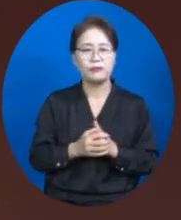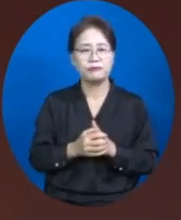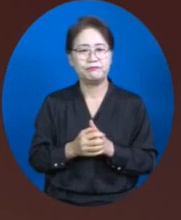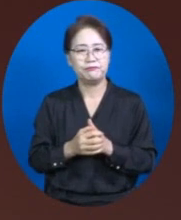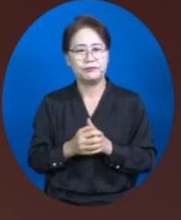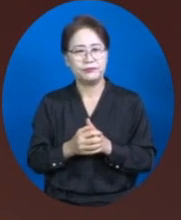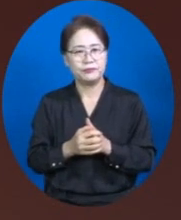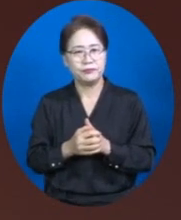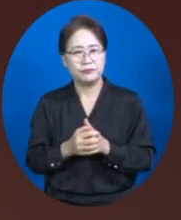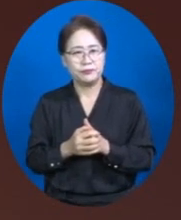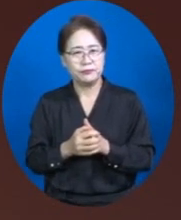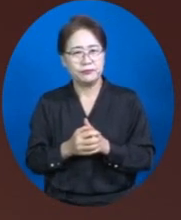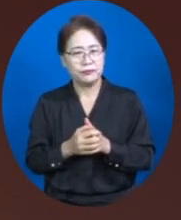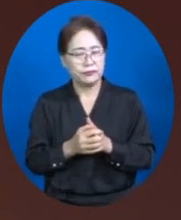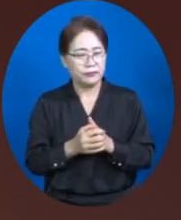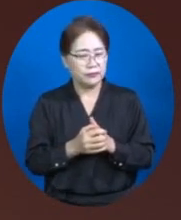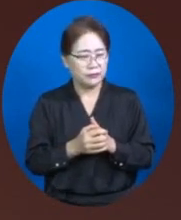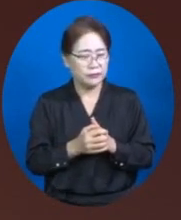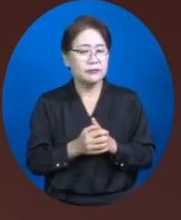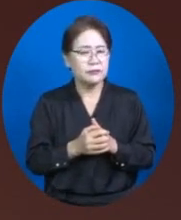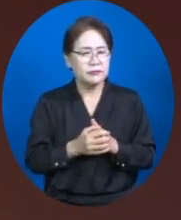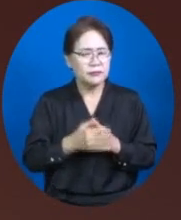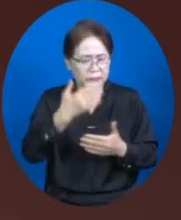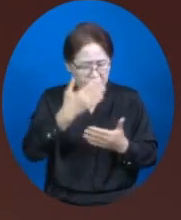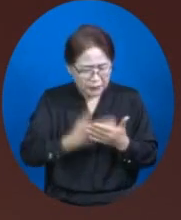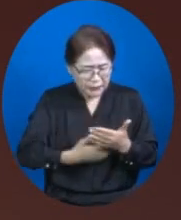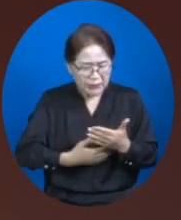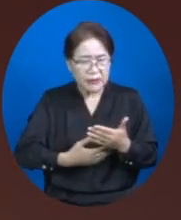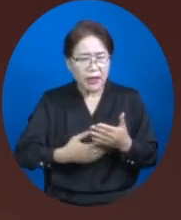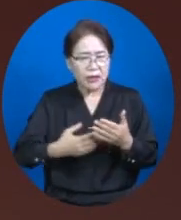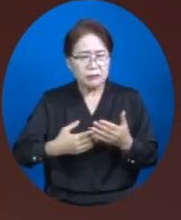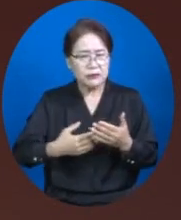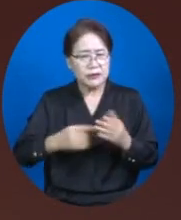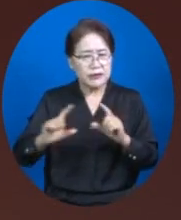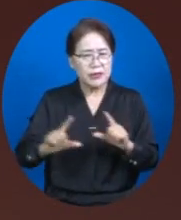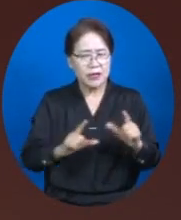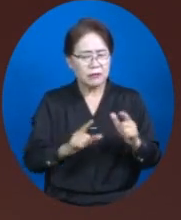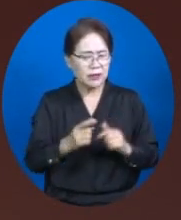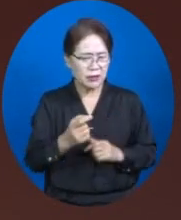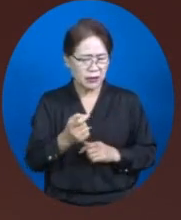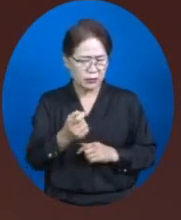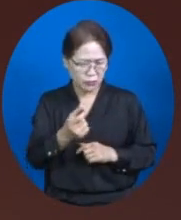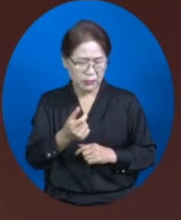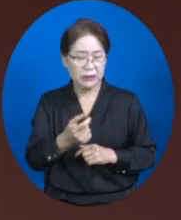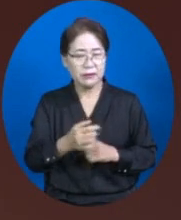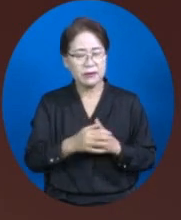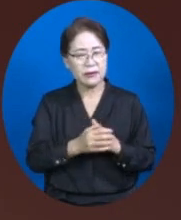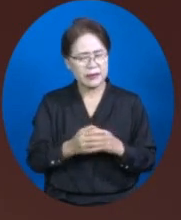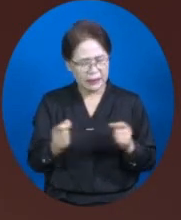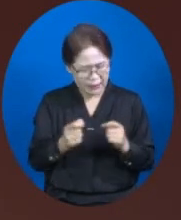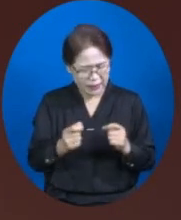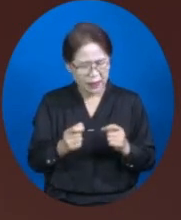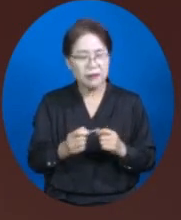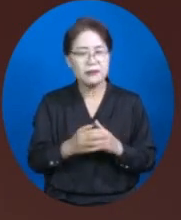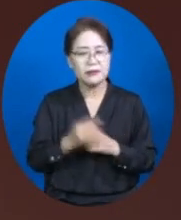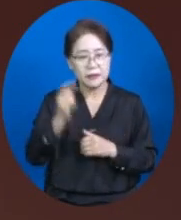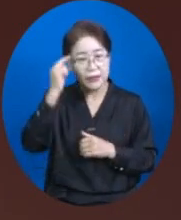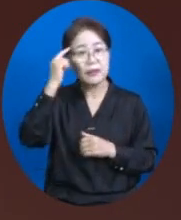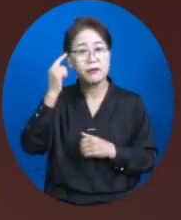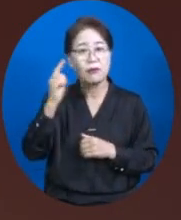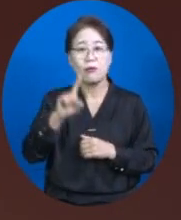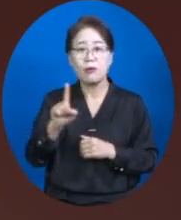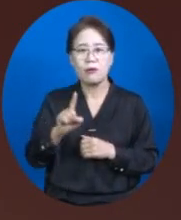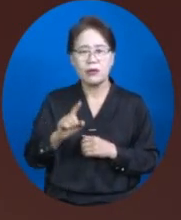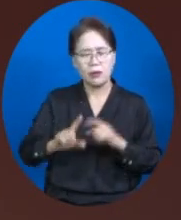인생의 나를 계수하여 인생에 남은 날들이 길지 않다는 것을 깨닫고 아 그렇다면 내가 주님 앞에서는 나를 길지 않구나